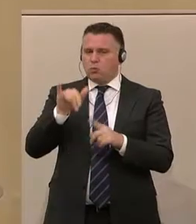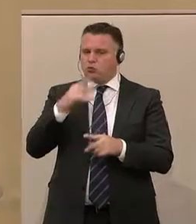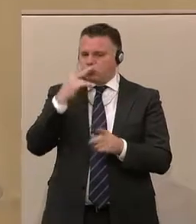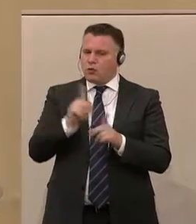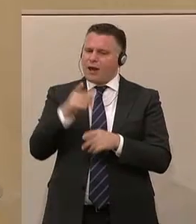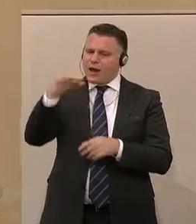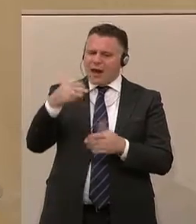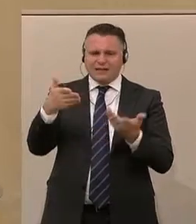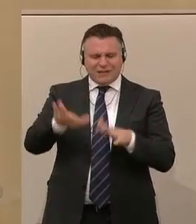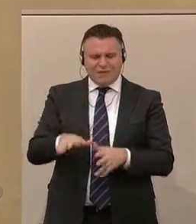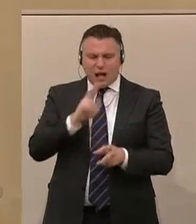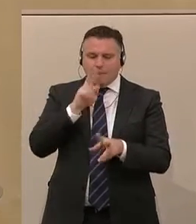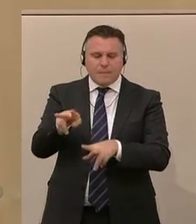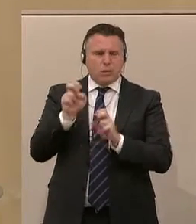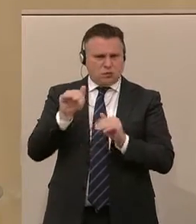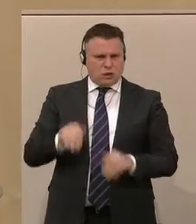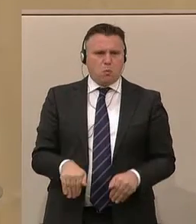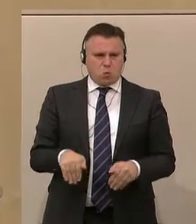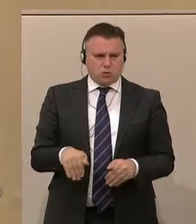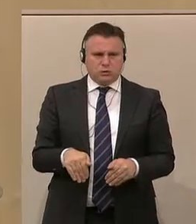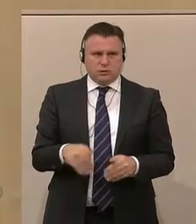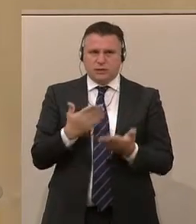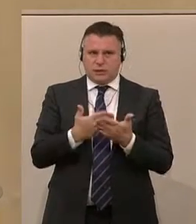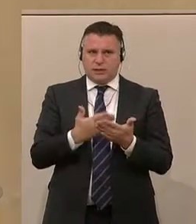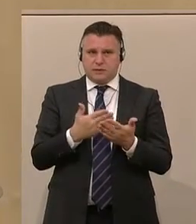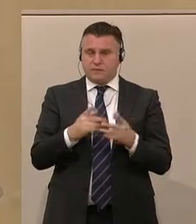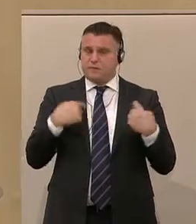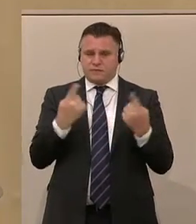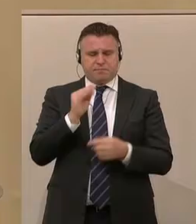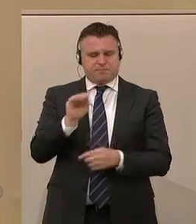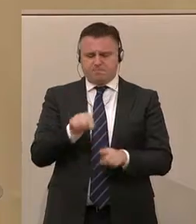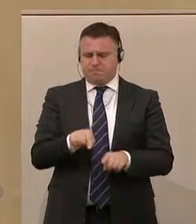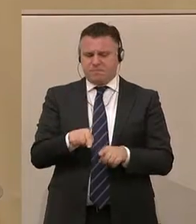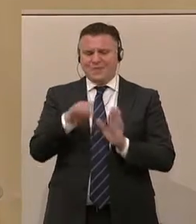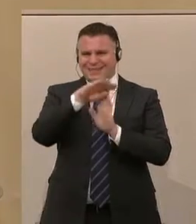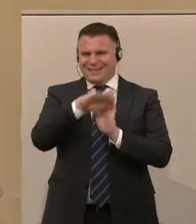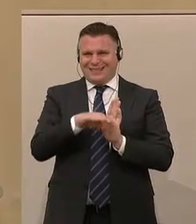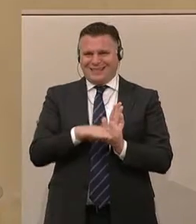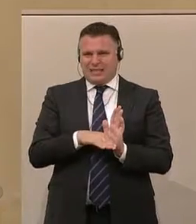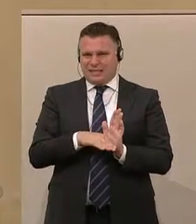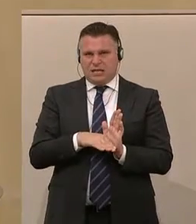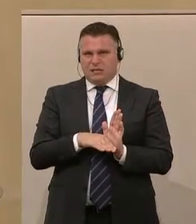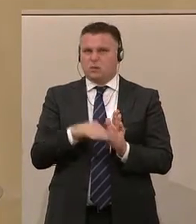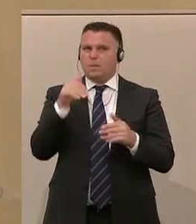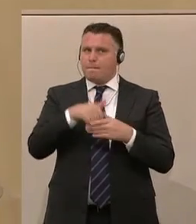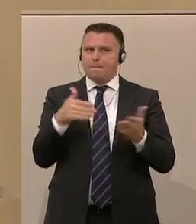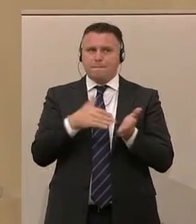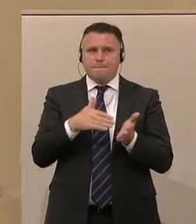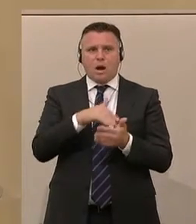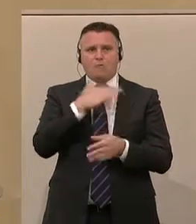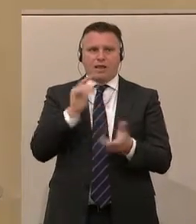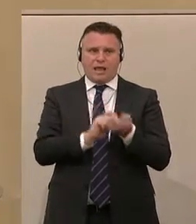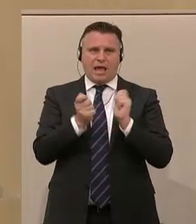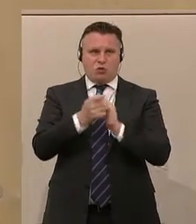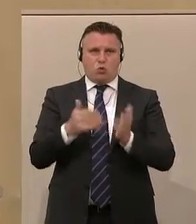im Einzelfall eben nicht mehr berücksichtigt wird. Und das ist der Grund, warum wir sagen, dass dieses Gesetz noch großen Änderungsbedarf hat,